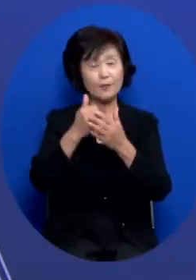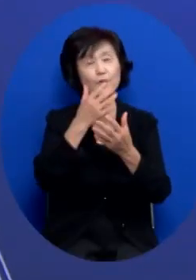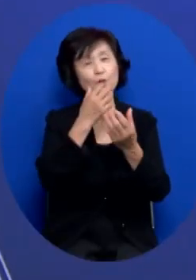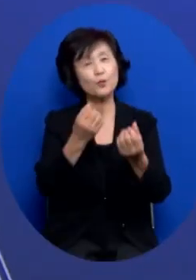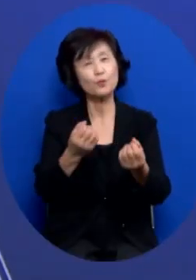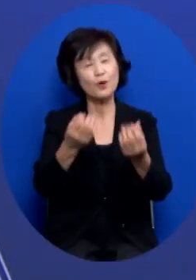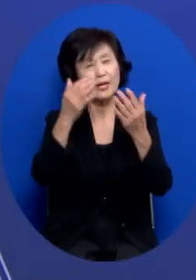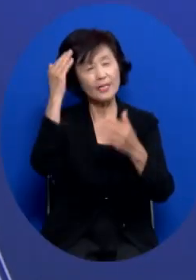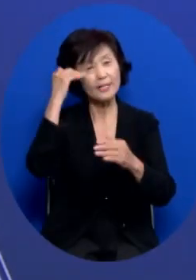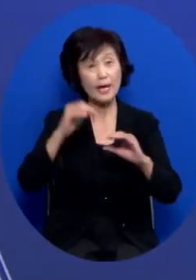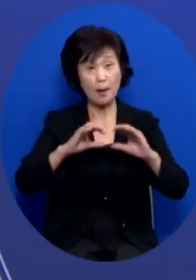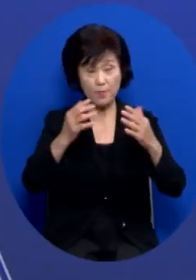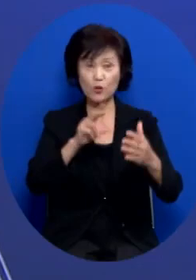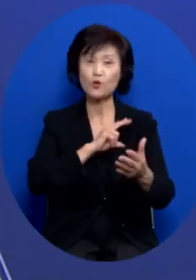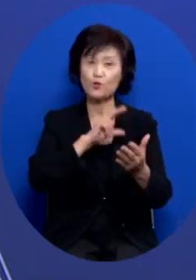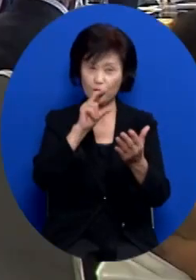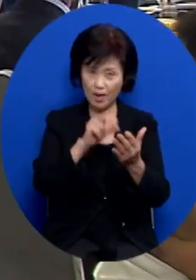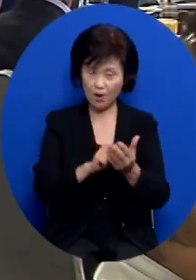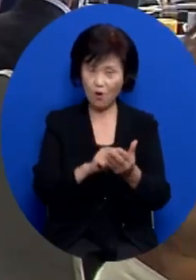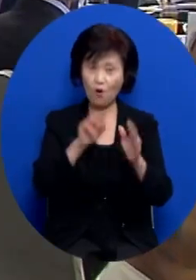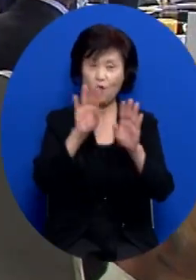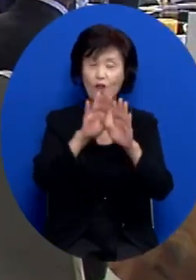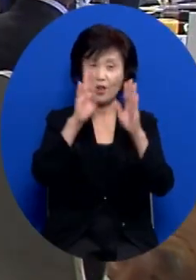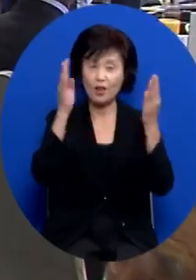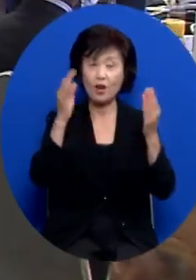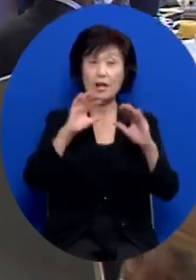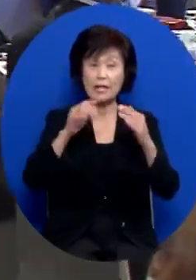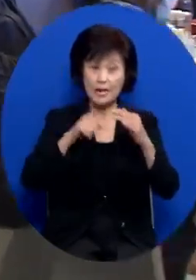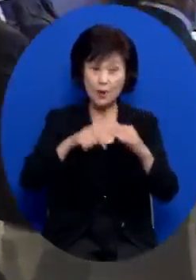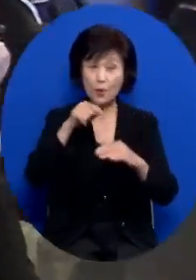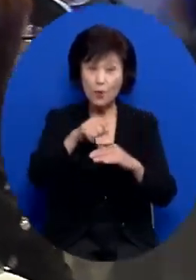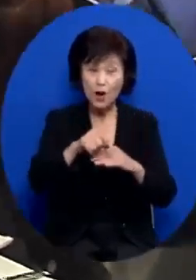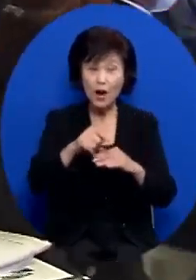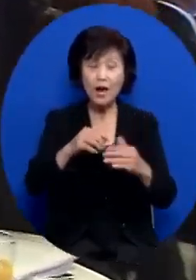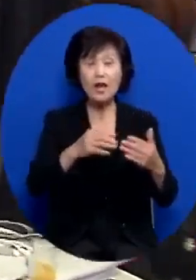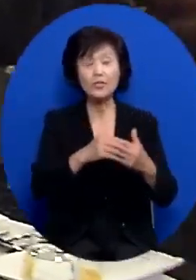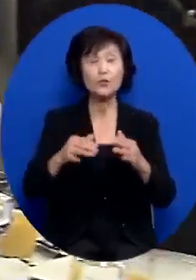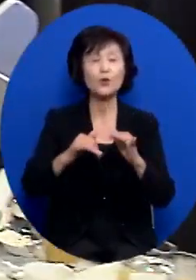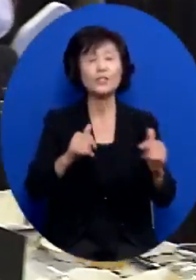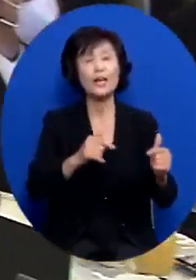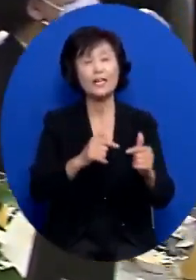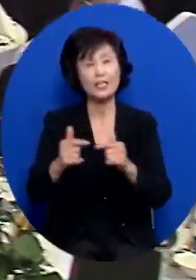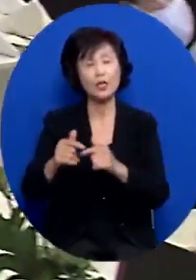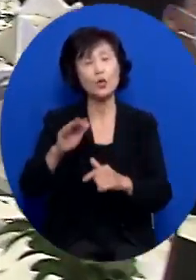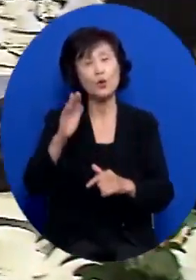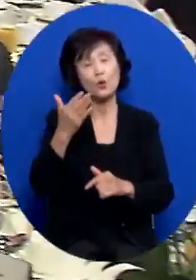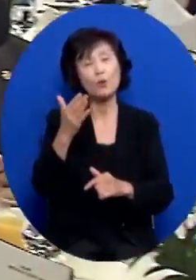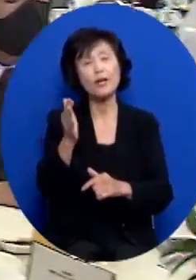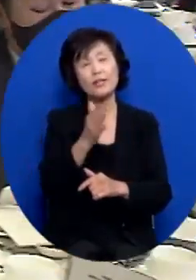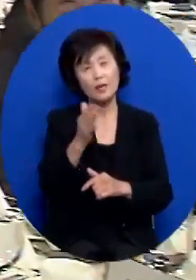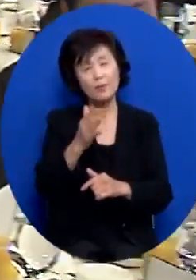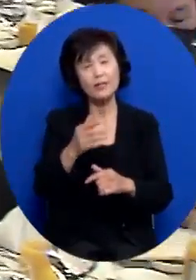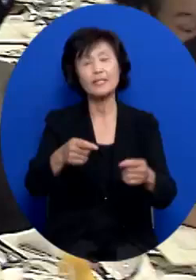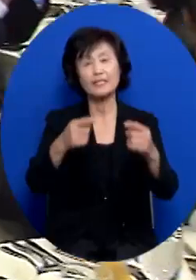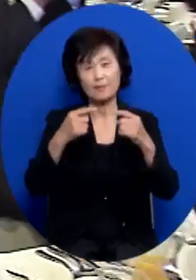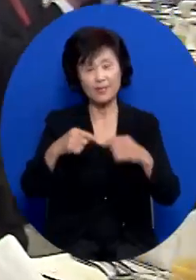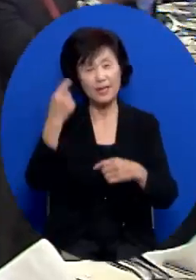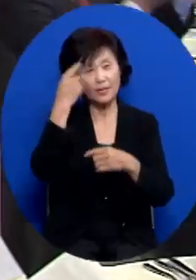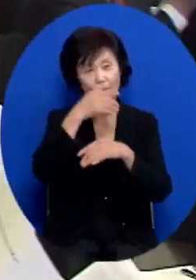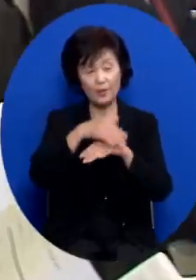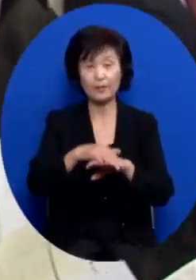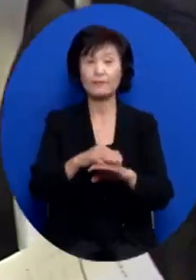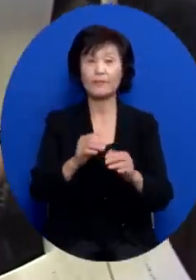축복하시는 대한민국을 주제로 개최되며 국내외 국가 지도자와 기독교계 인사 등 구별여명이 참석할 예정입니다